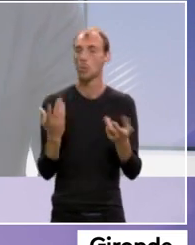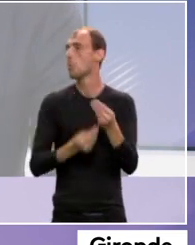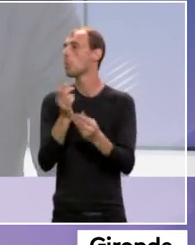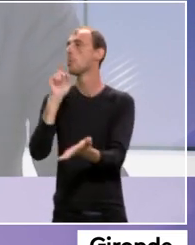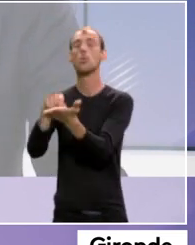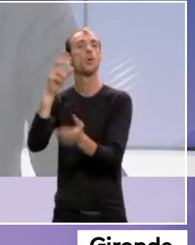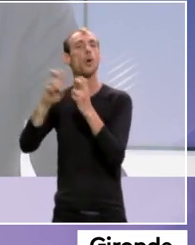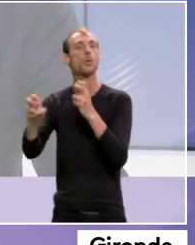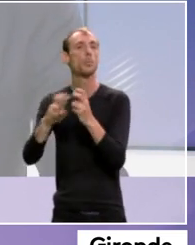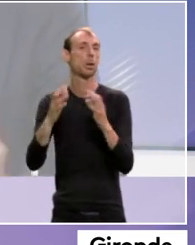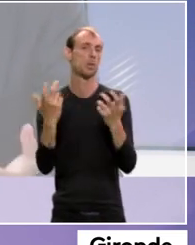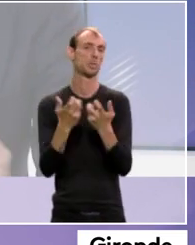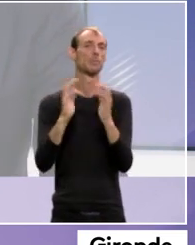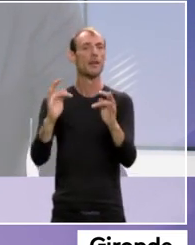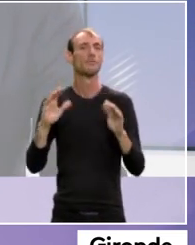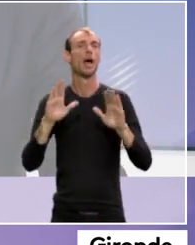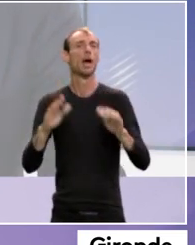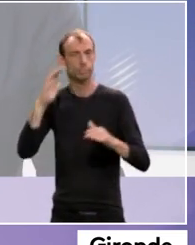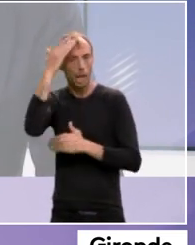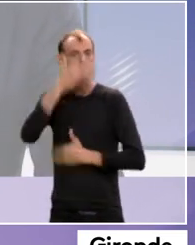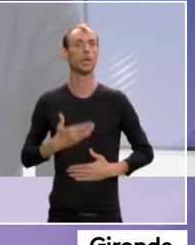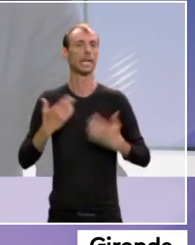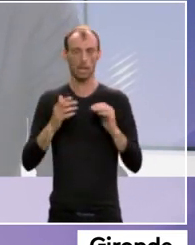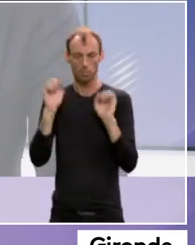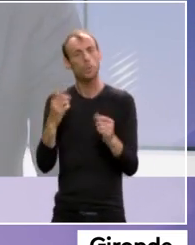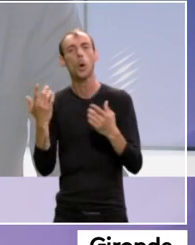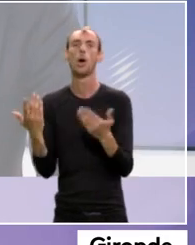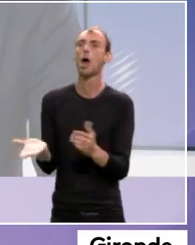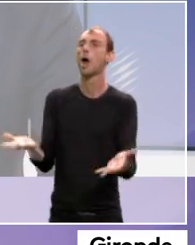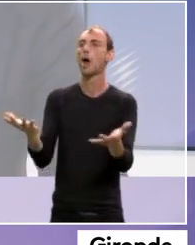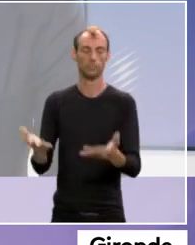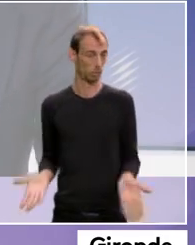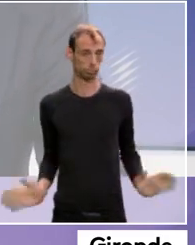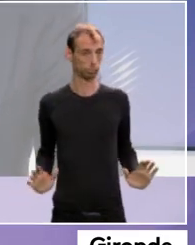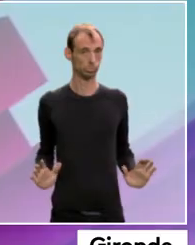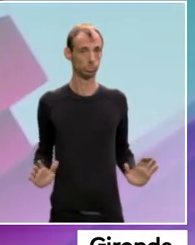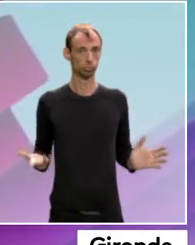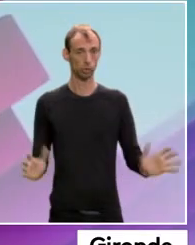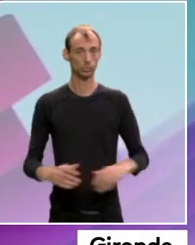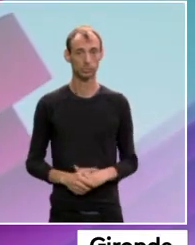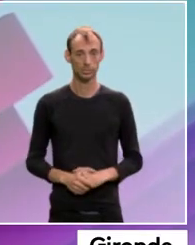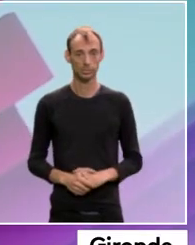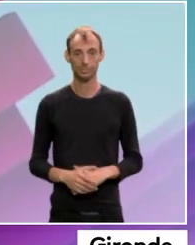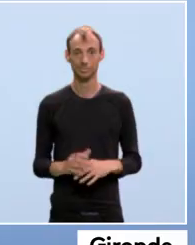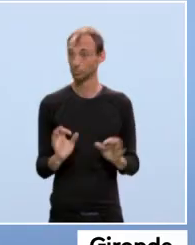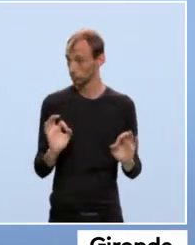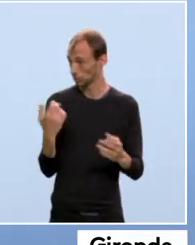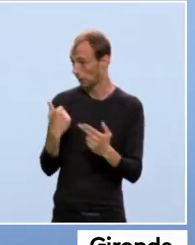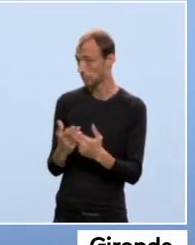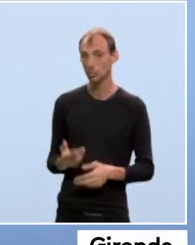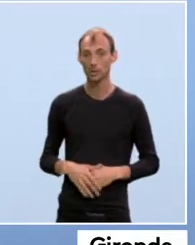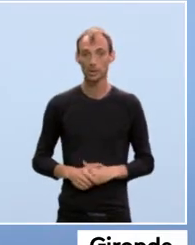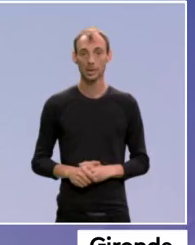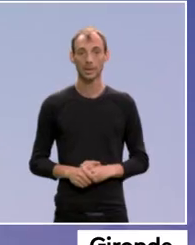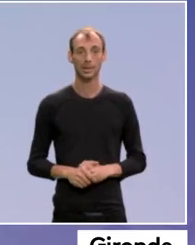avec Monsieur Piol voilà ok très bien je veux dire non